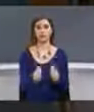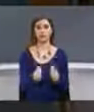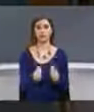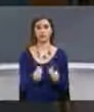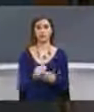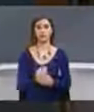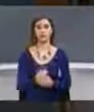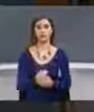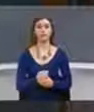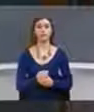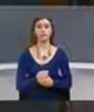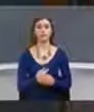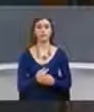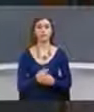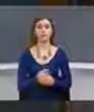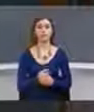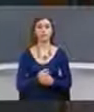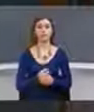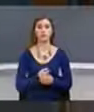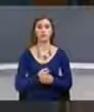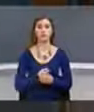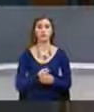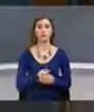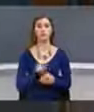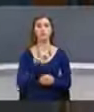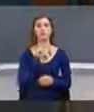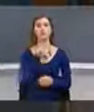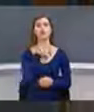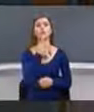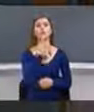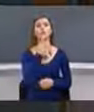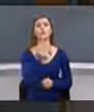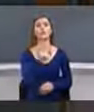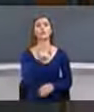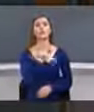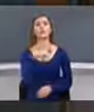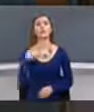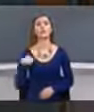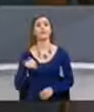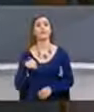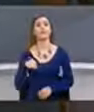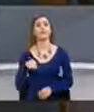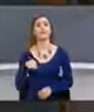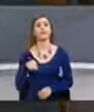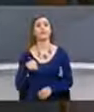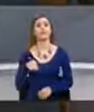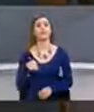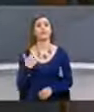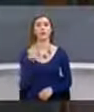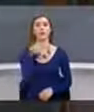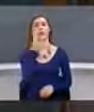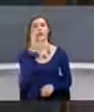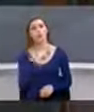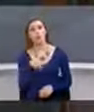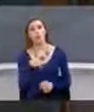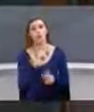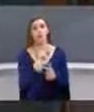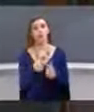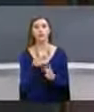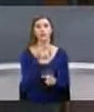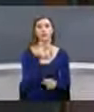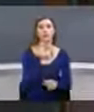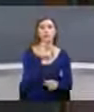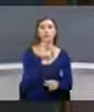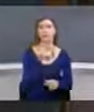gjinore. Nuk është në zgjedhjen e pushtetit politik a dën me luftu pabarazin